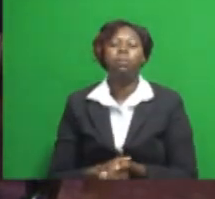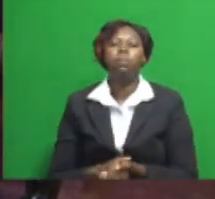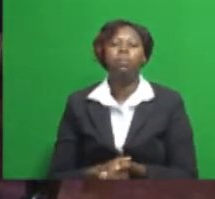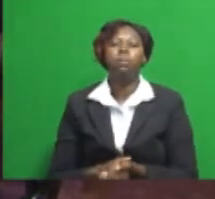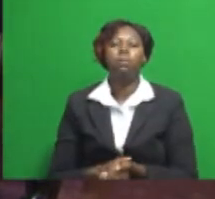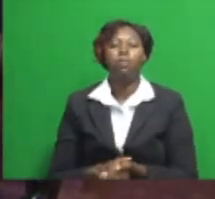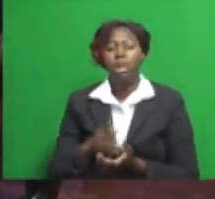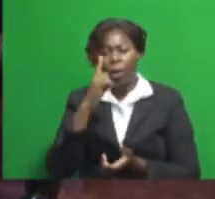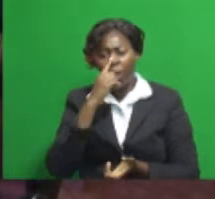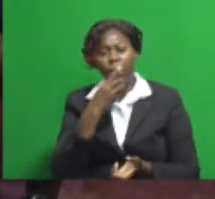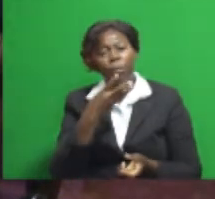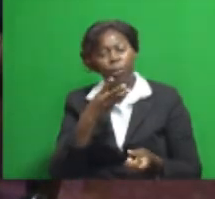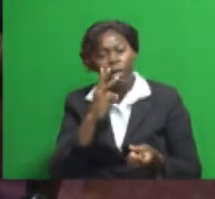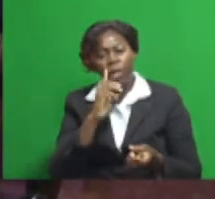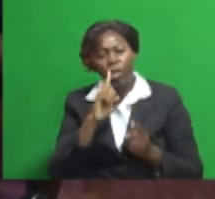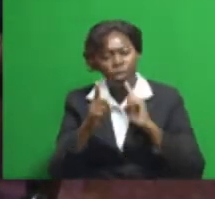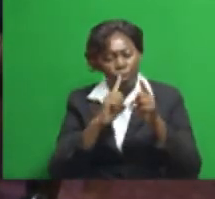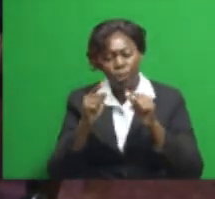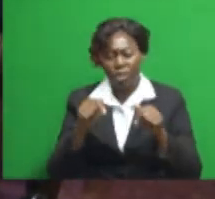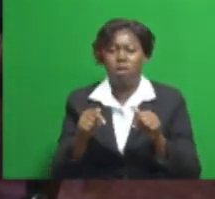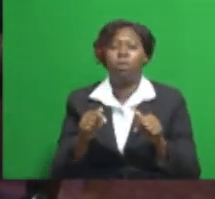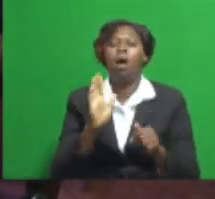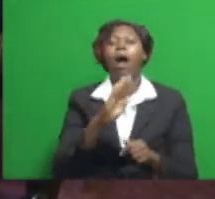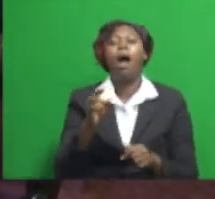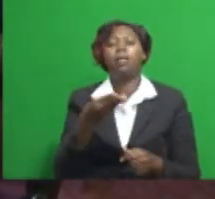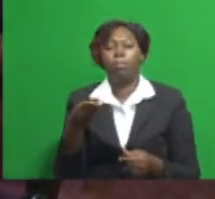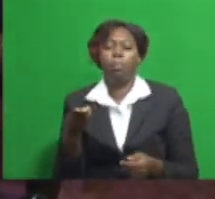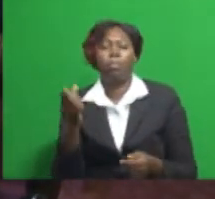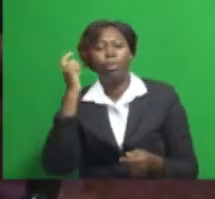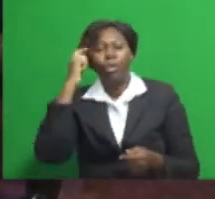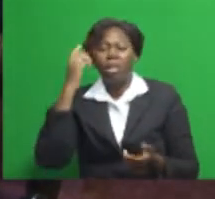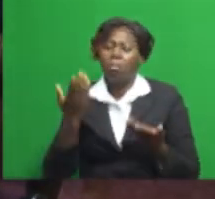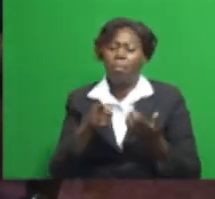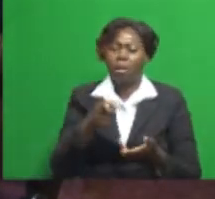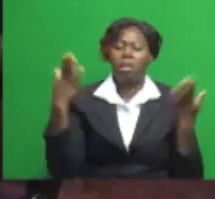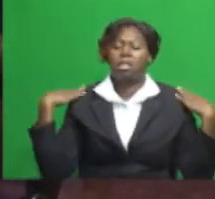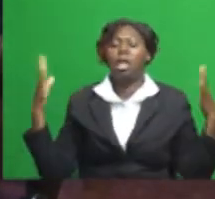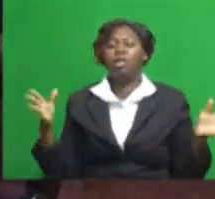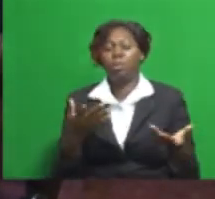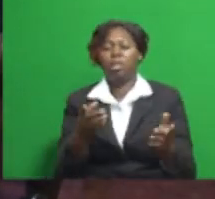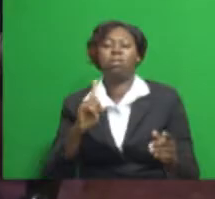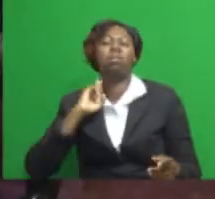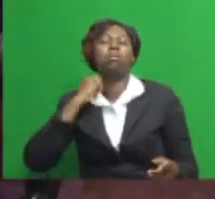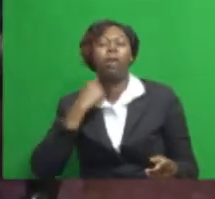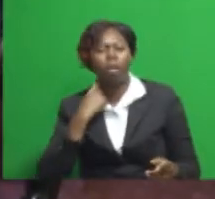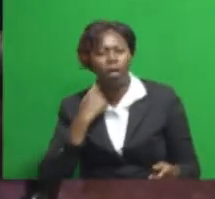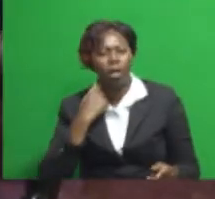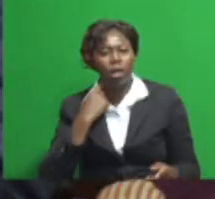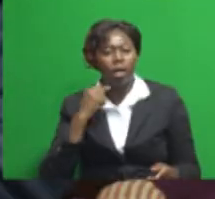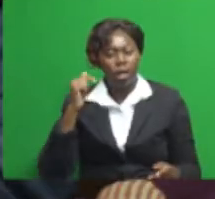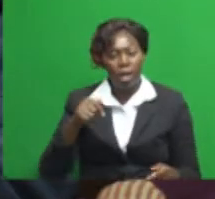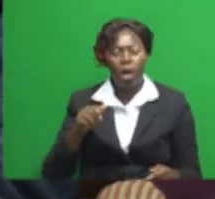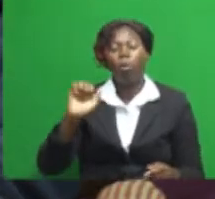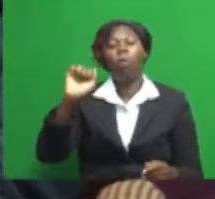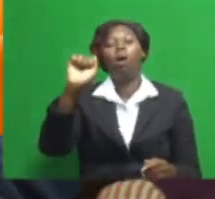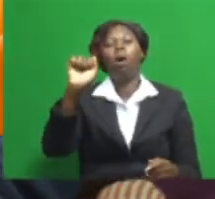kudai kunawo unotofunga nyaya ngirozi ifeke azvina kutanga nhasi verengai mabasa 23 verse 8